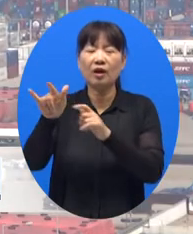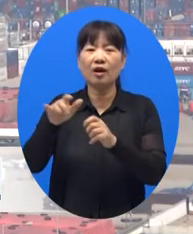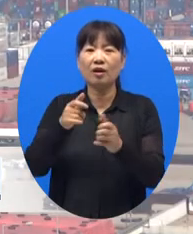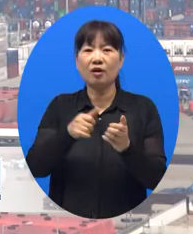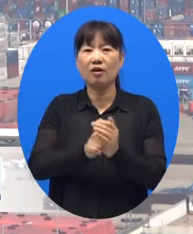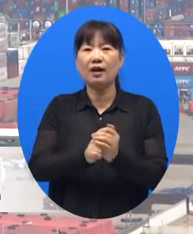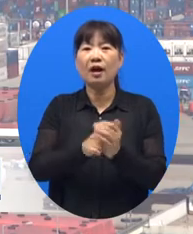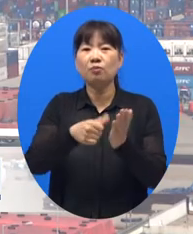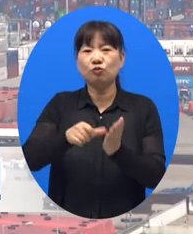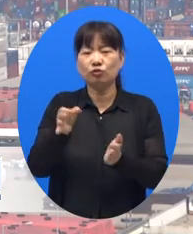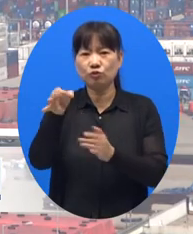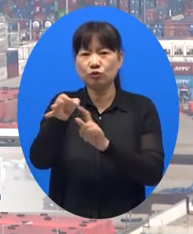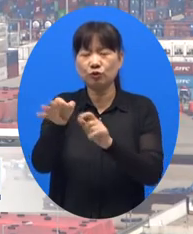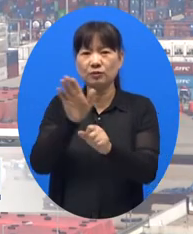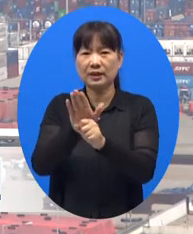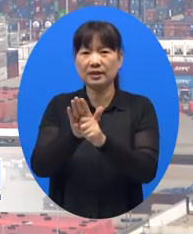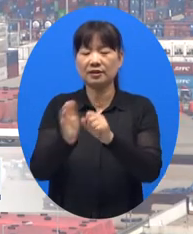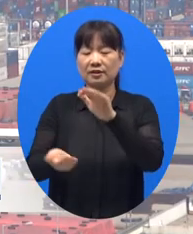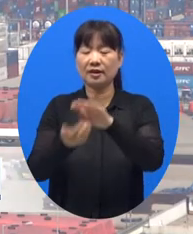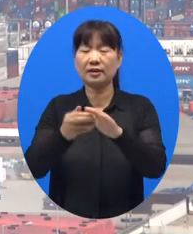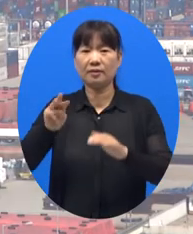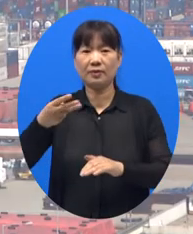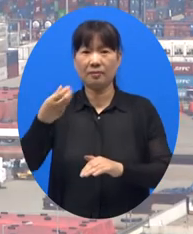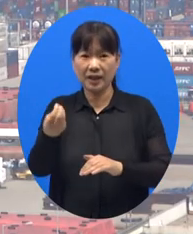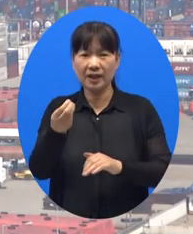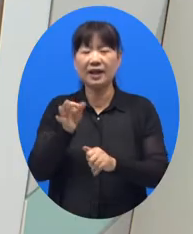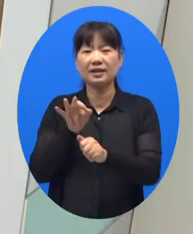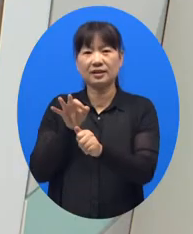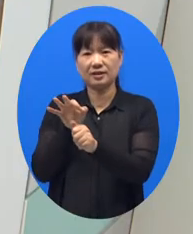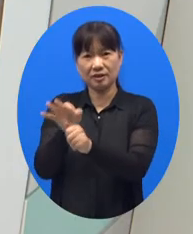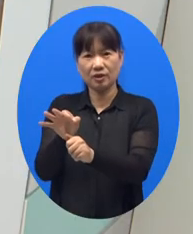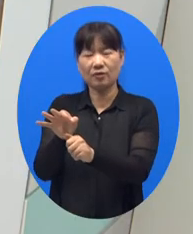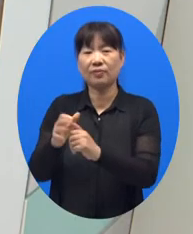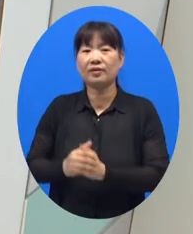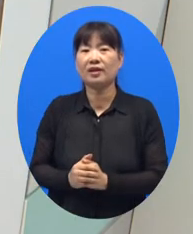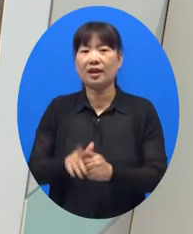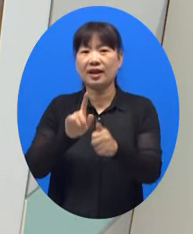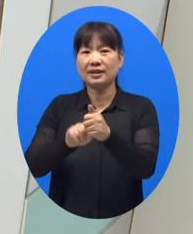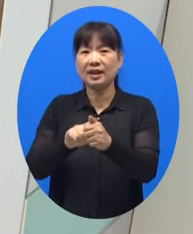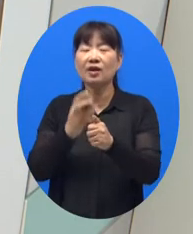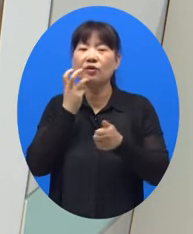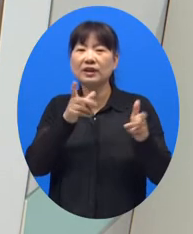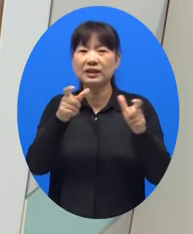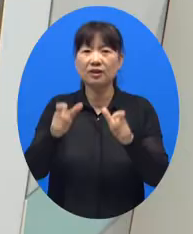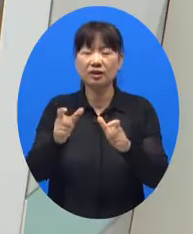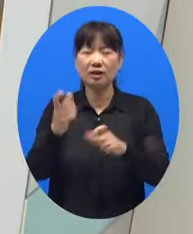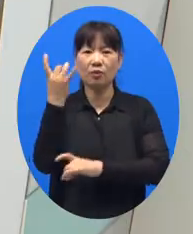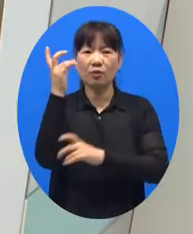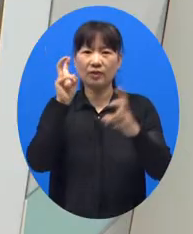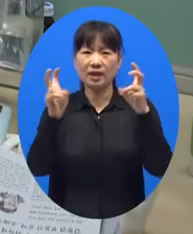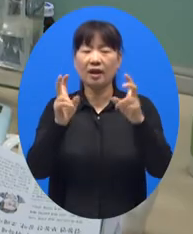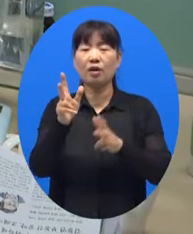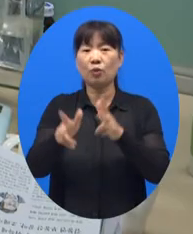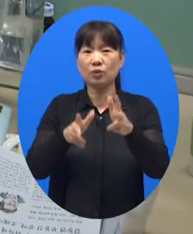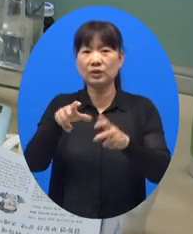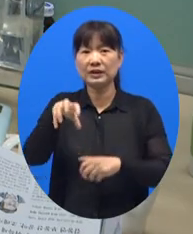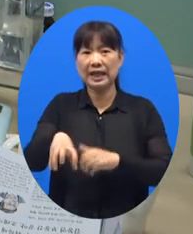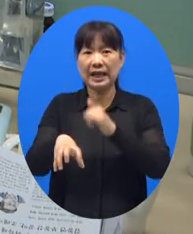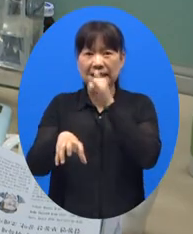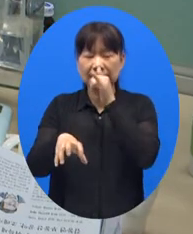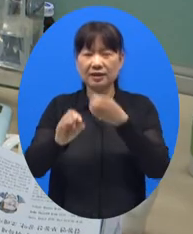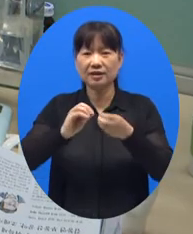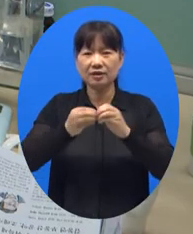300만 원까지 직접 지원한다는 게 핵심입니다. 대상은 경기 지역의 본사 또는 공장이 소재한